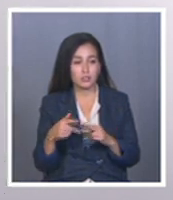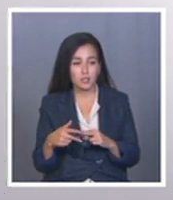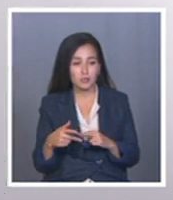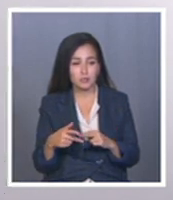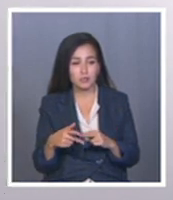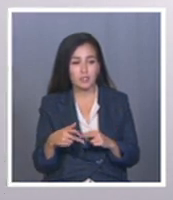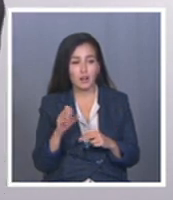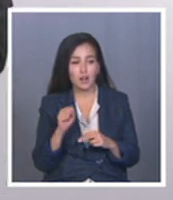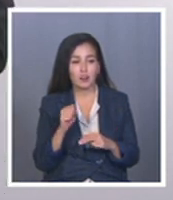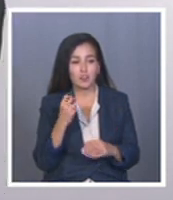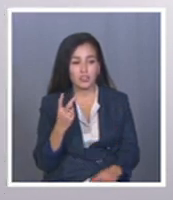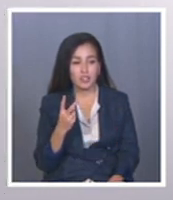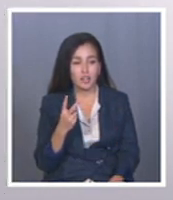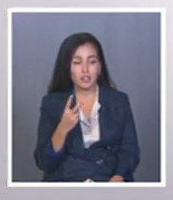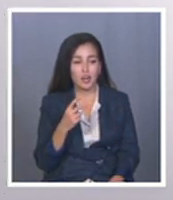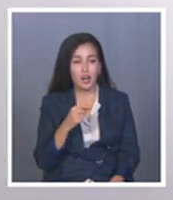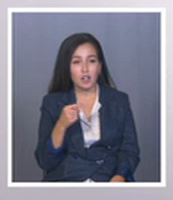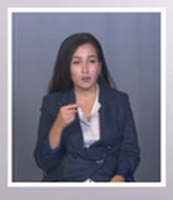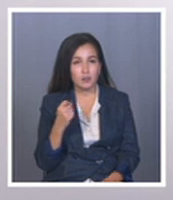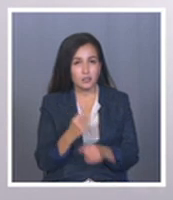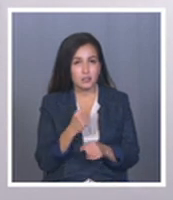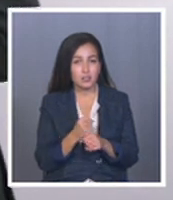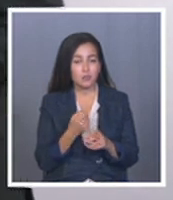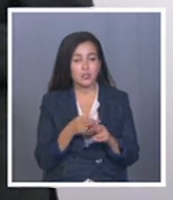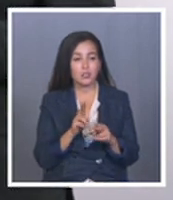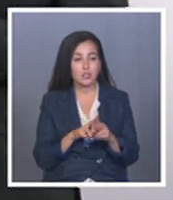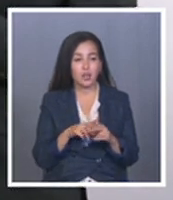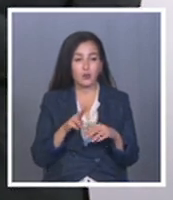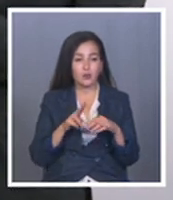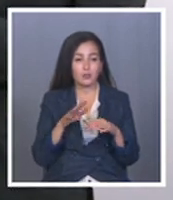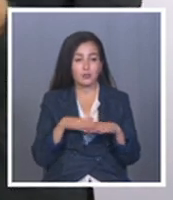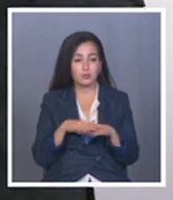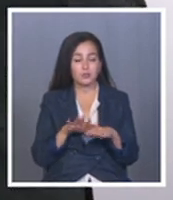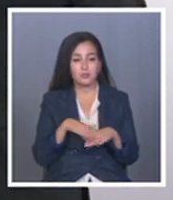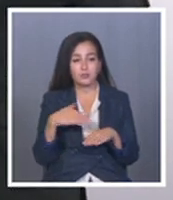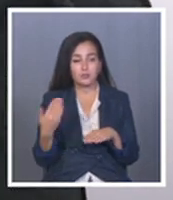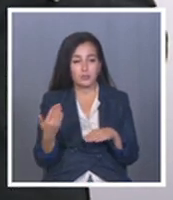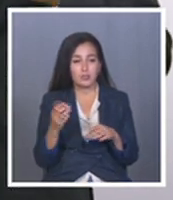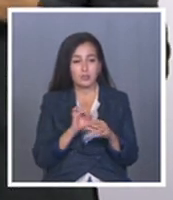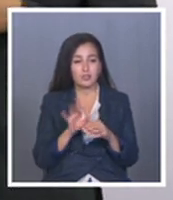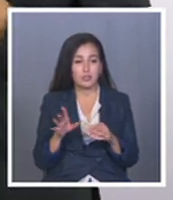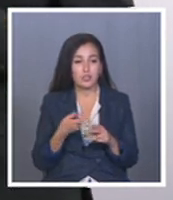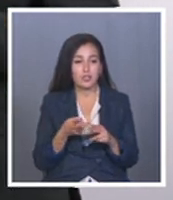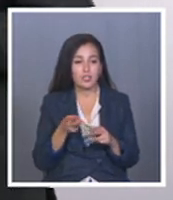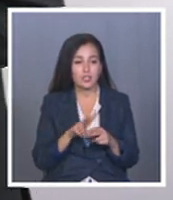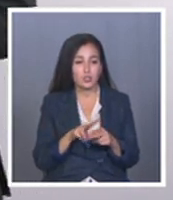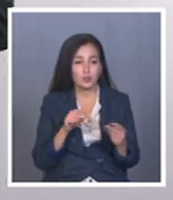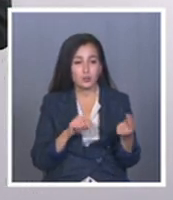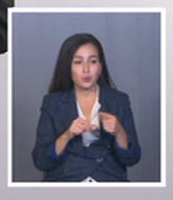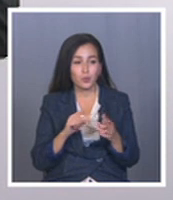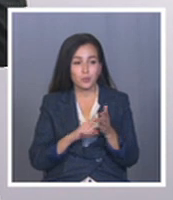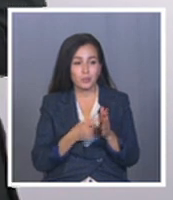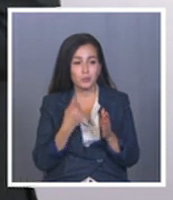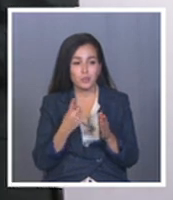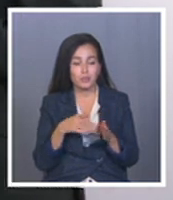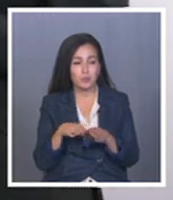а квадрат алымға шығады, мына өрнек бөлімге шығады. Екі бөлшекті бір-біріне көбейтіп, бір бөлшекке жаздық.